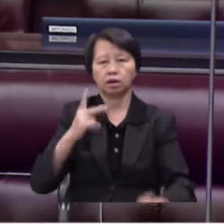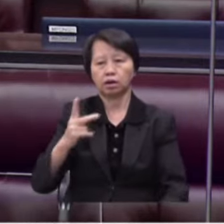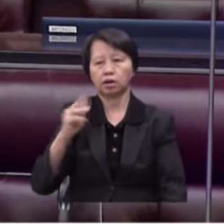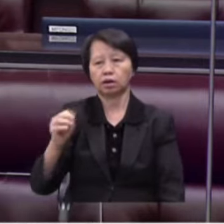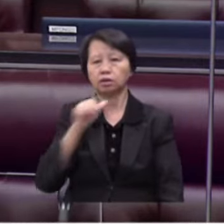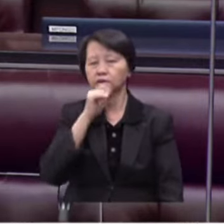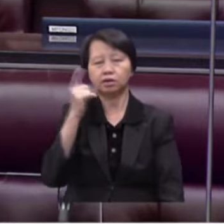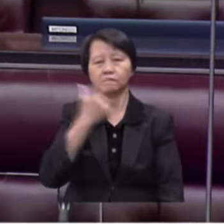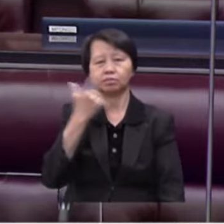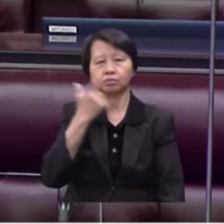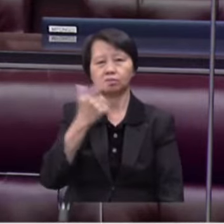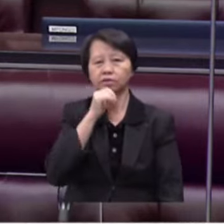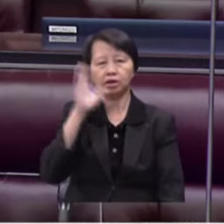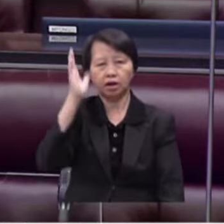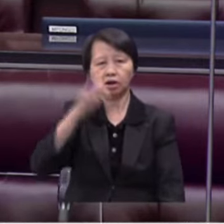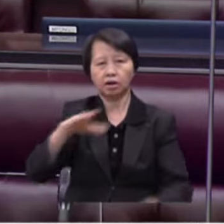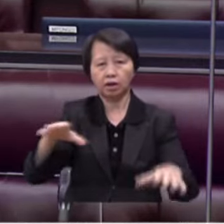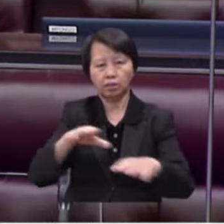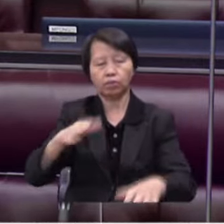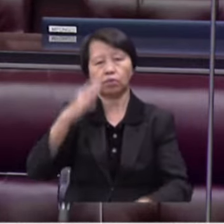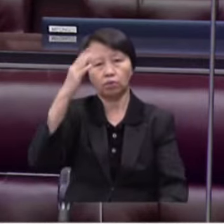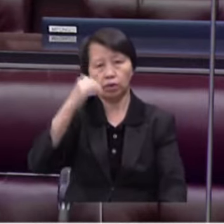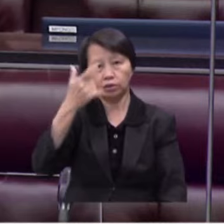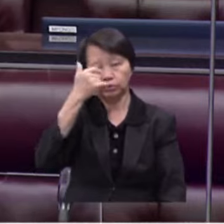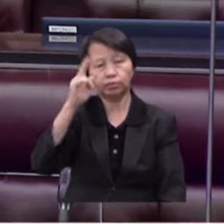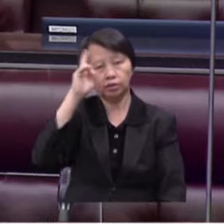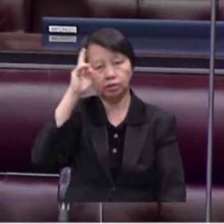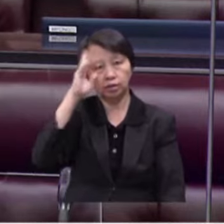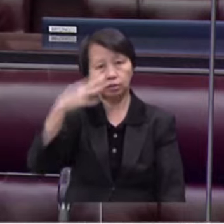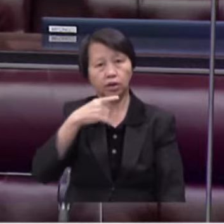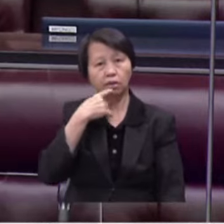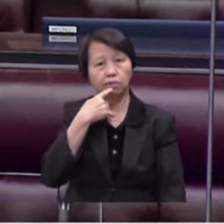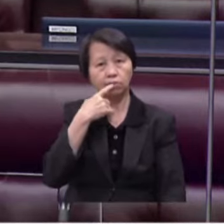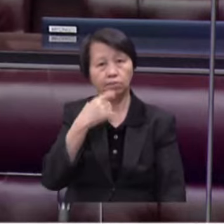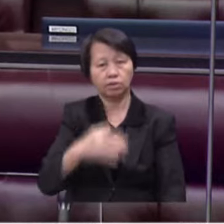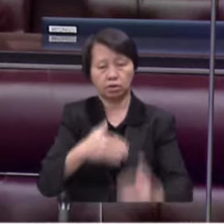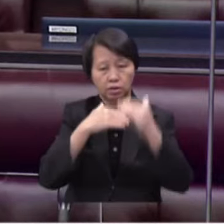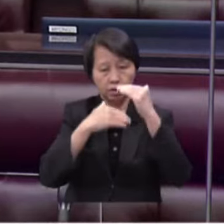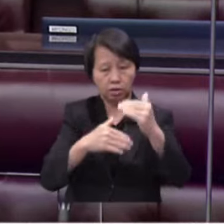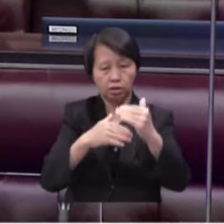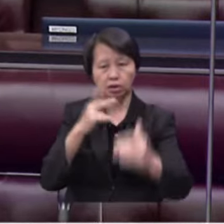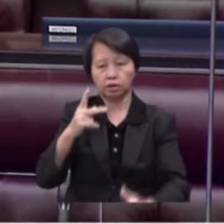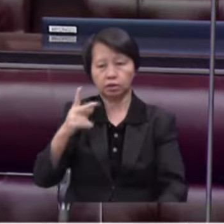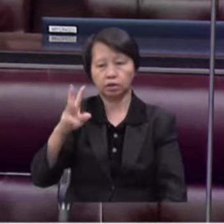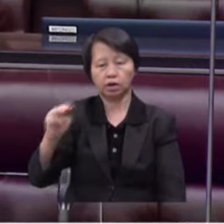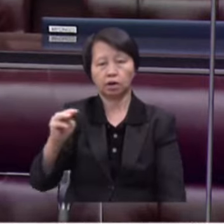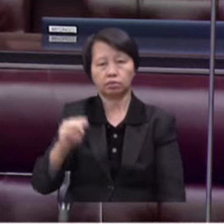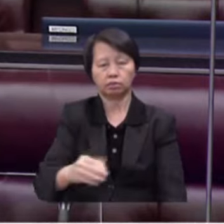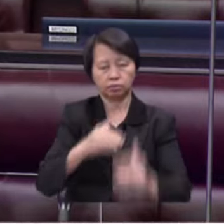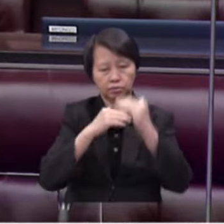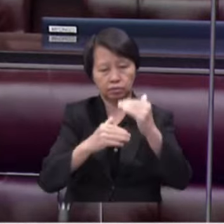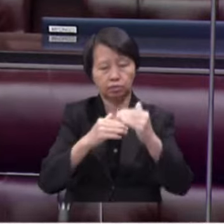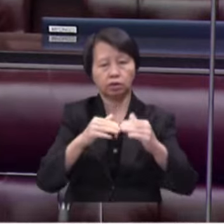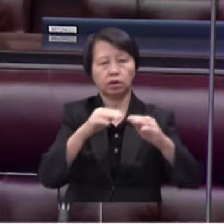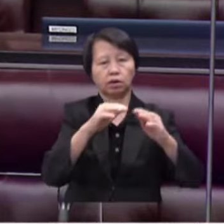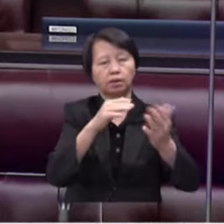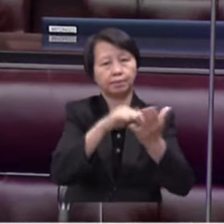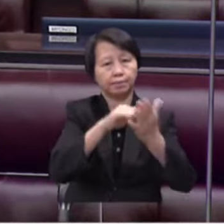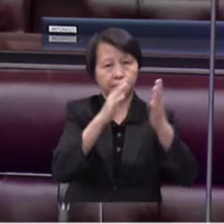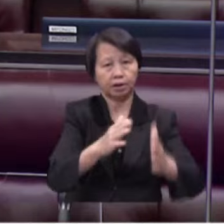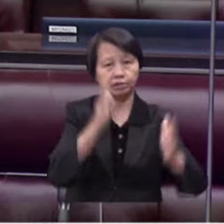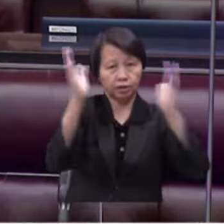itu kemudian tak akan lakukan karena seperti yang telah saya katakan kota yang diberikan oleh Kementerian Kesehatan untuk pelajar tempatan